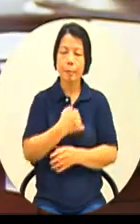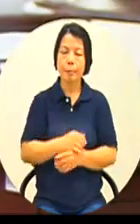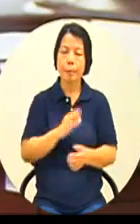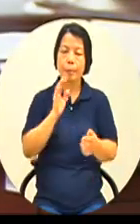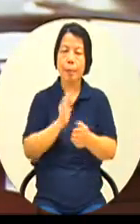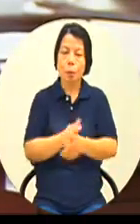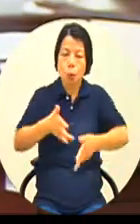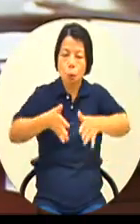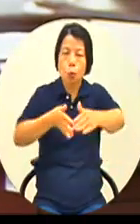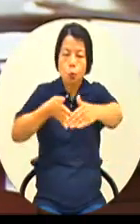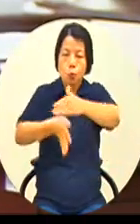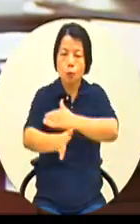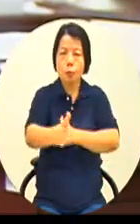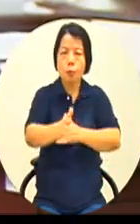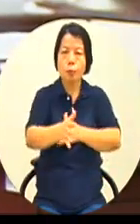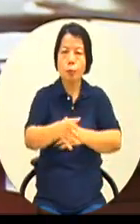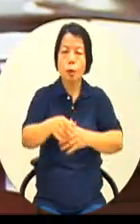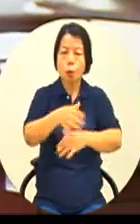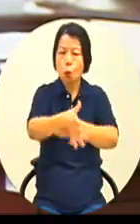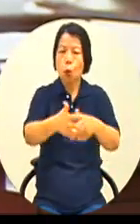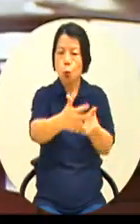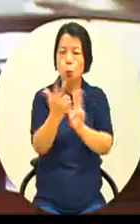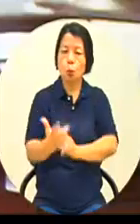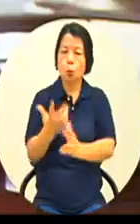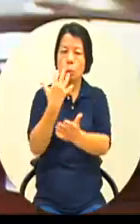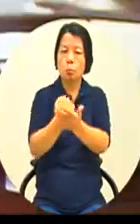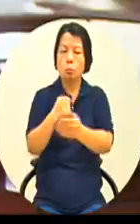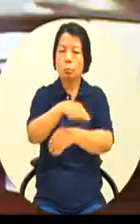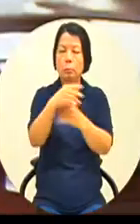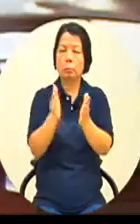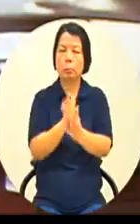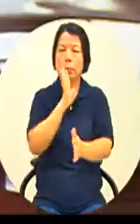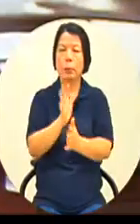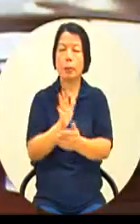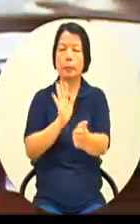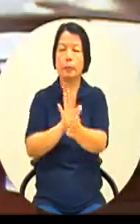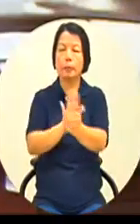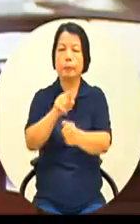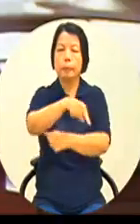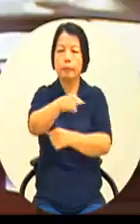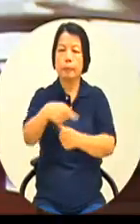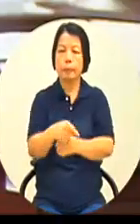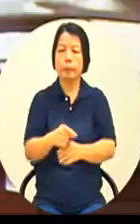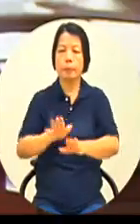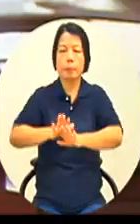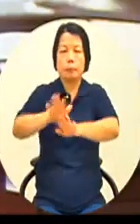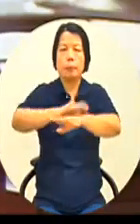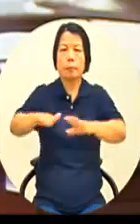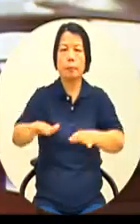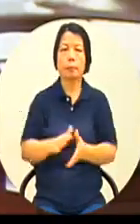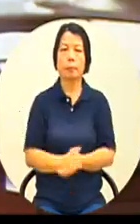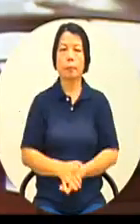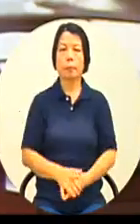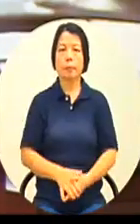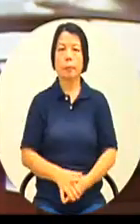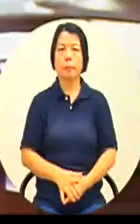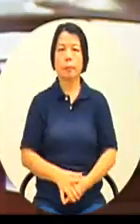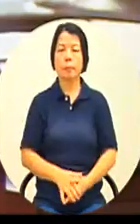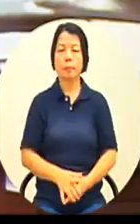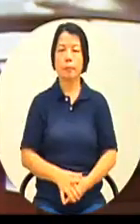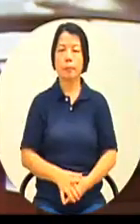若搁用迄个桥底啊对不对吼？那个地方永远是落后啦。啊，当然，这个代志对不对？合并情对不对？吼，就是包括迄阵迄